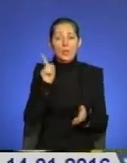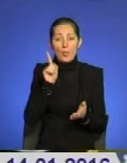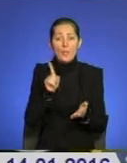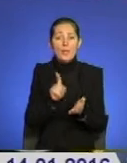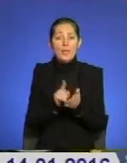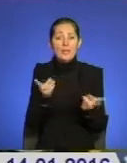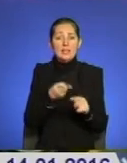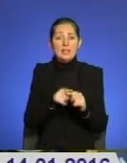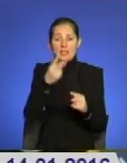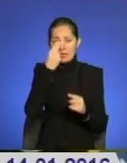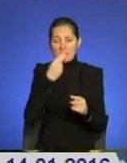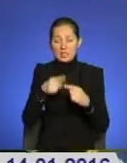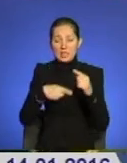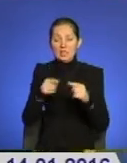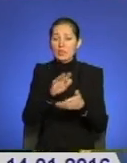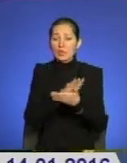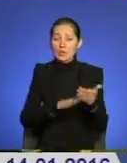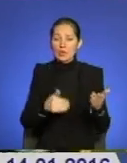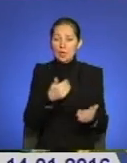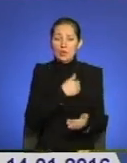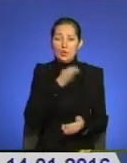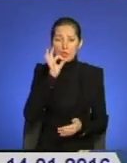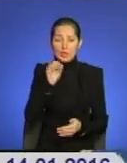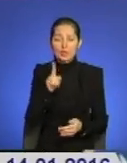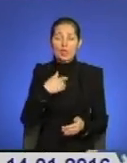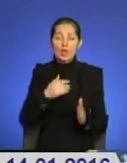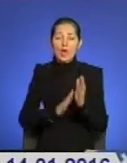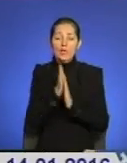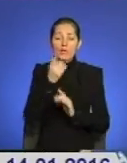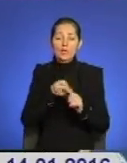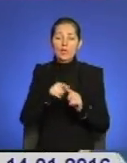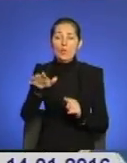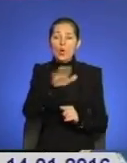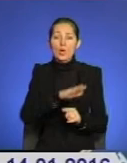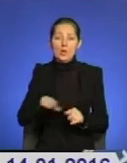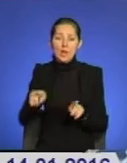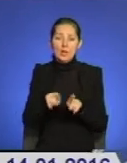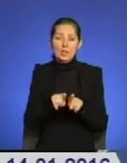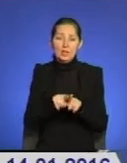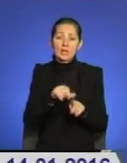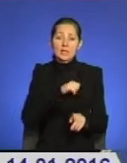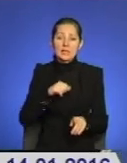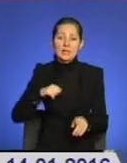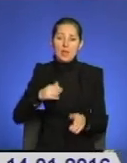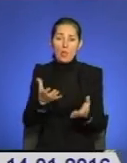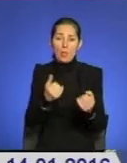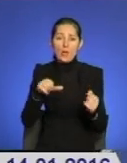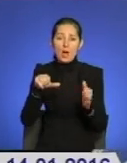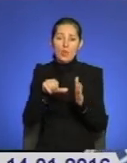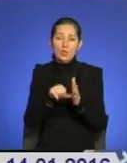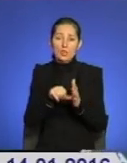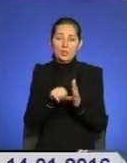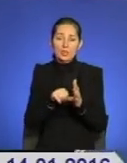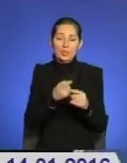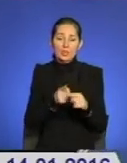традиції продовжувати. Я хочу сказати, що я виріс в цьому краї, так сам брав участь